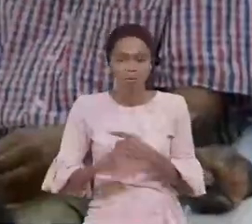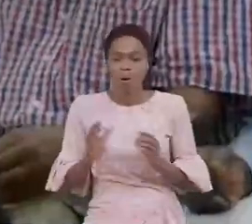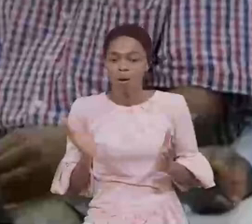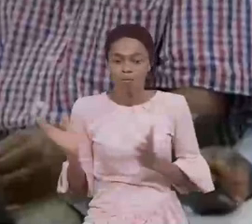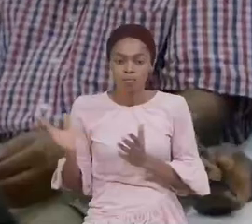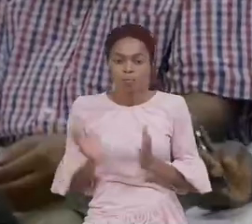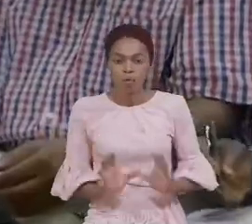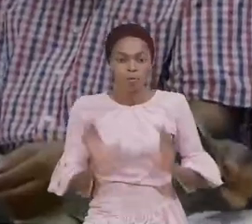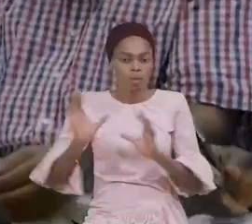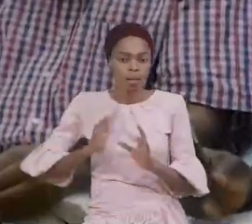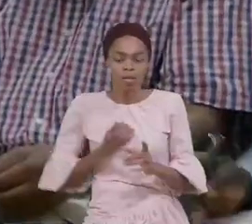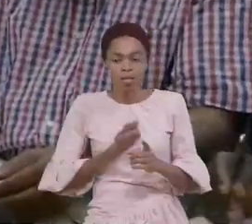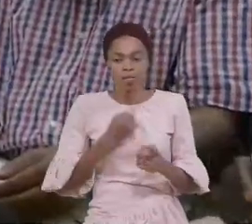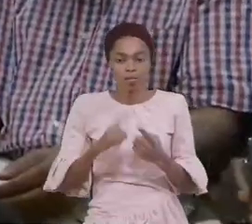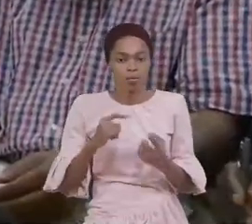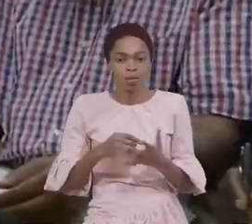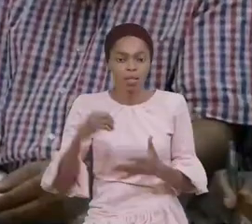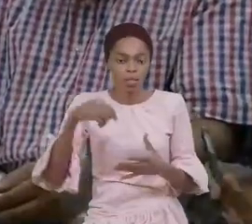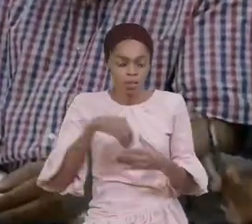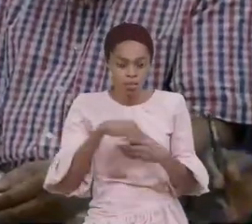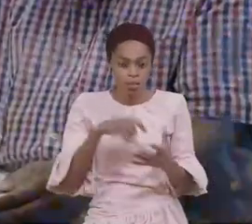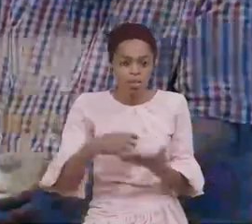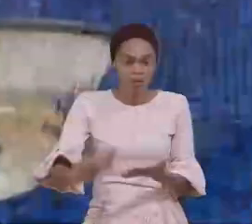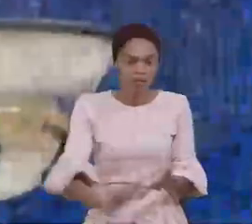laquelle on doit se consacrer dans cette nouvelle